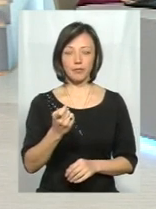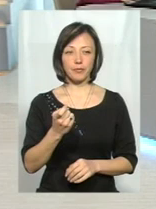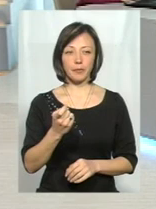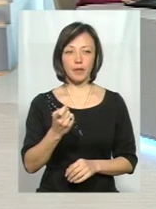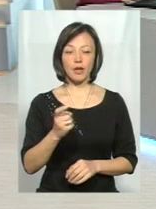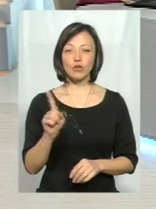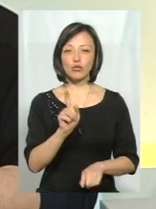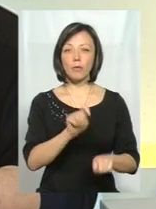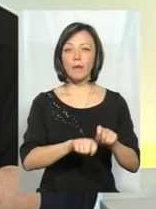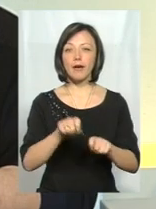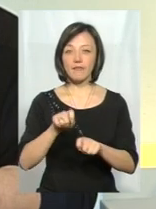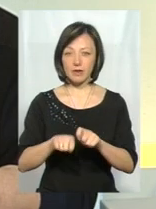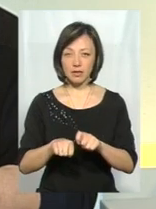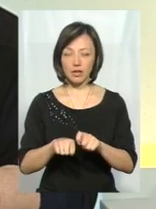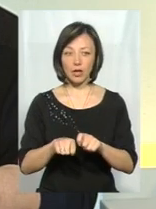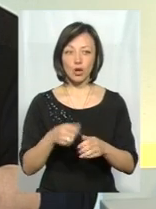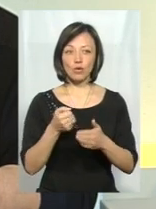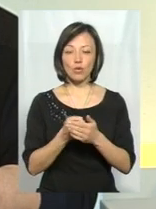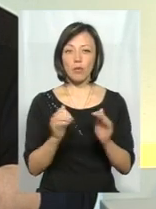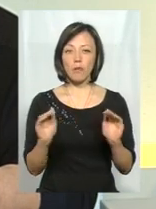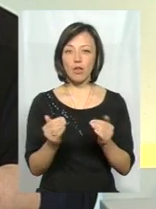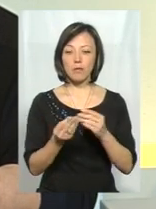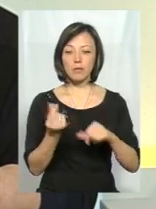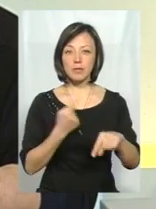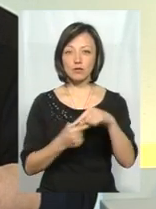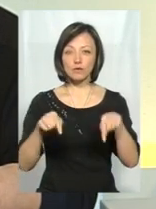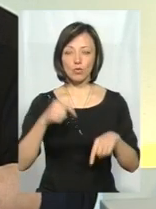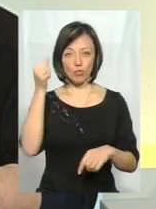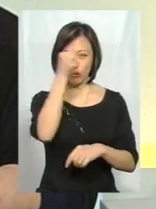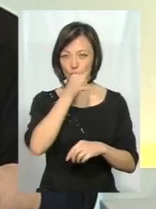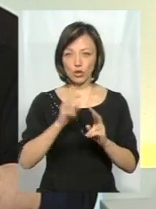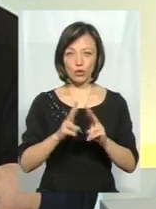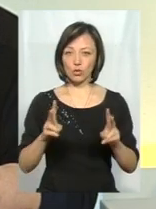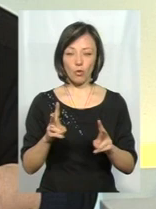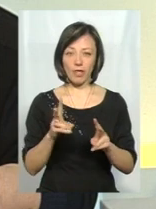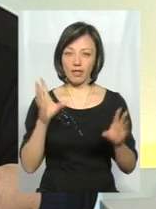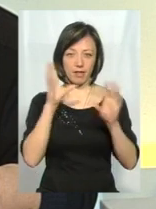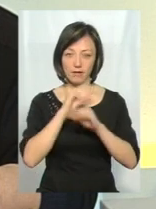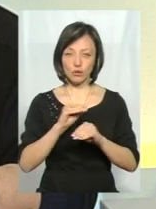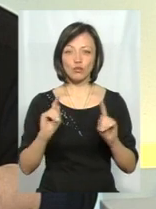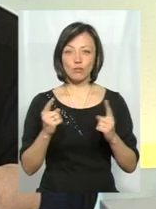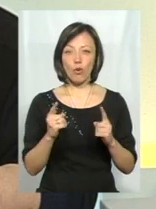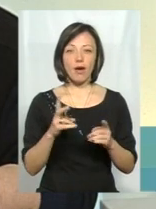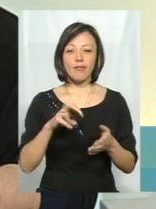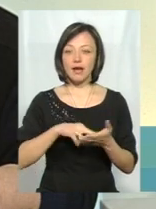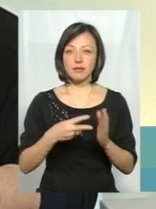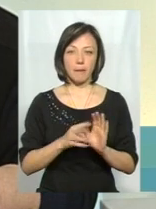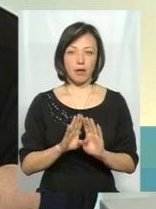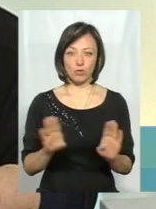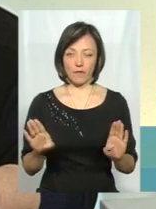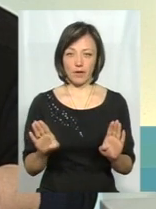що перевірки до малого бізнесу в цьому році практично ніхто не дійде. Чого? Тому що вони не